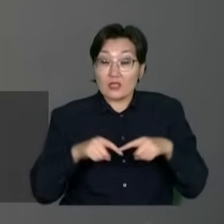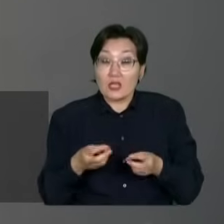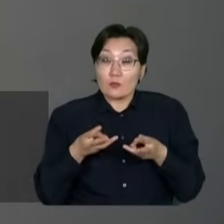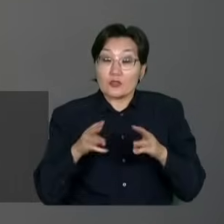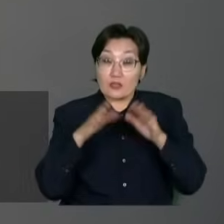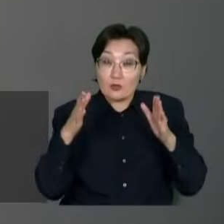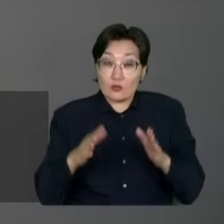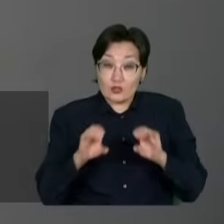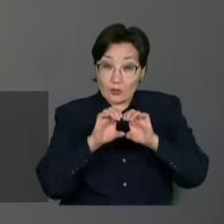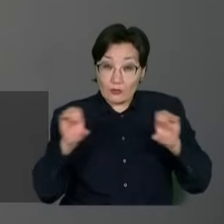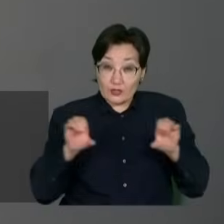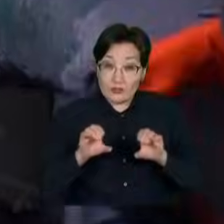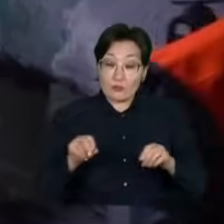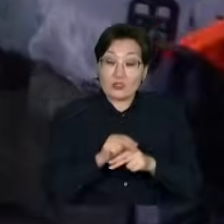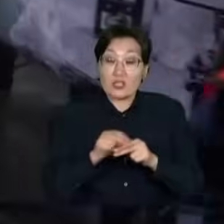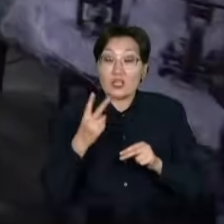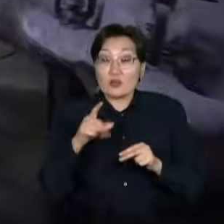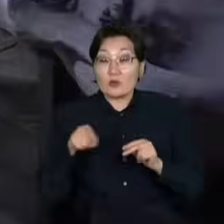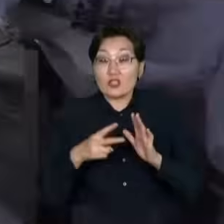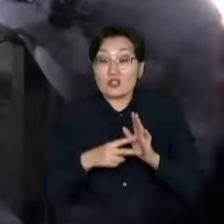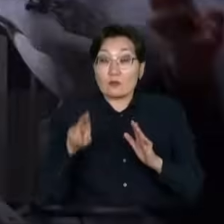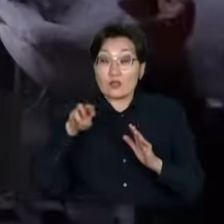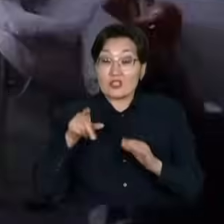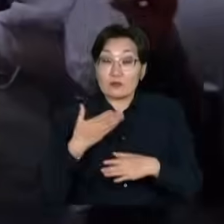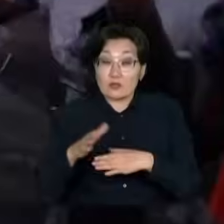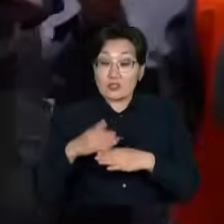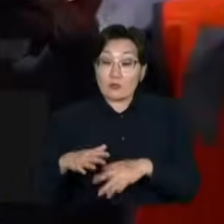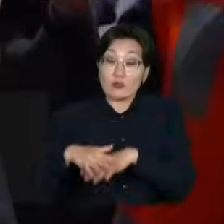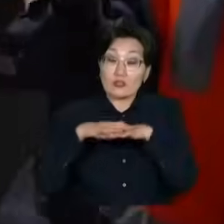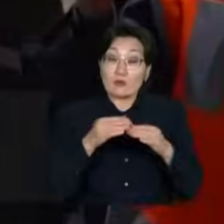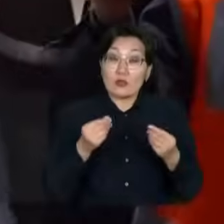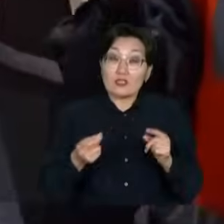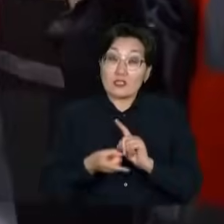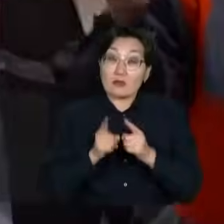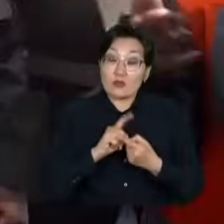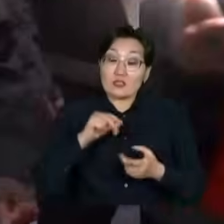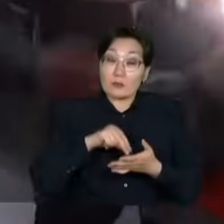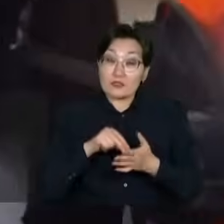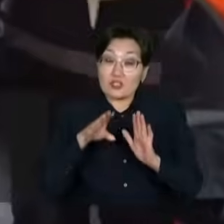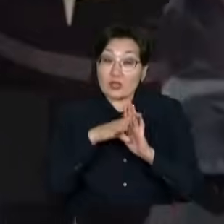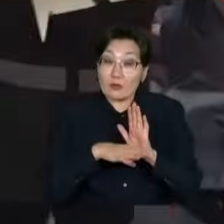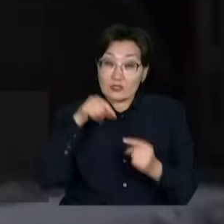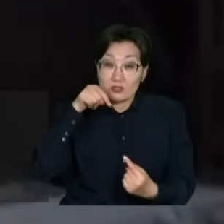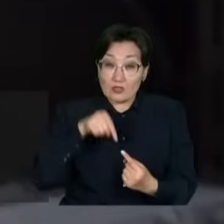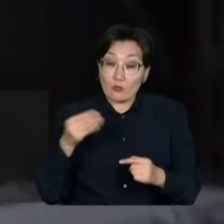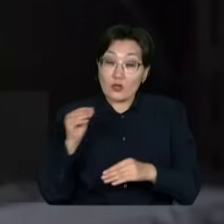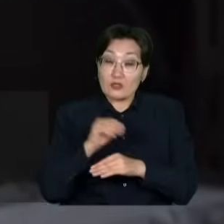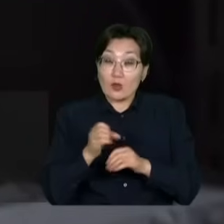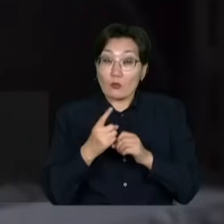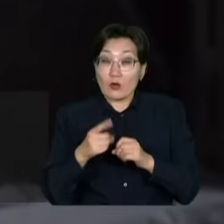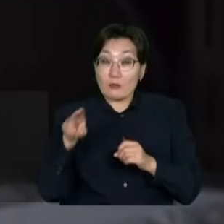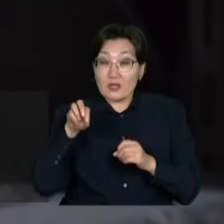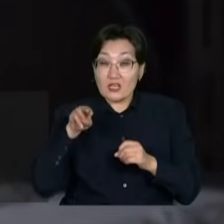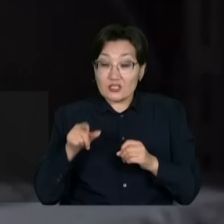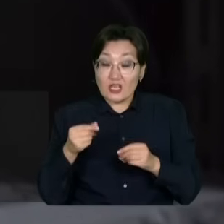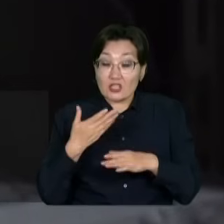мен турбиналарды жөндеуге 2,7 миллиард қаржы бағытталса, инвестициялар айырбастау тарифі бағдарламасы бойынша қосымша 11 миллиард